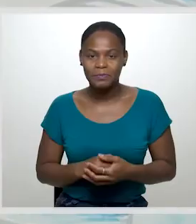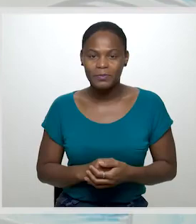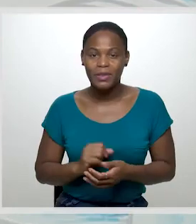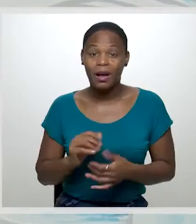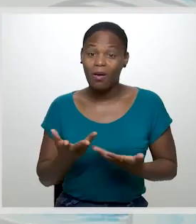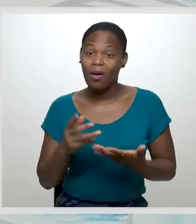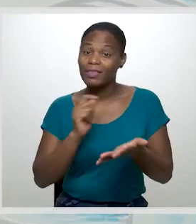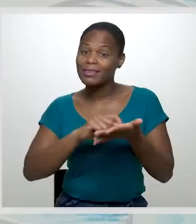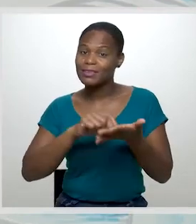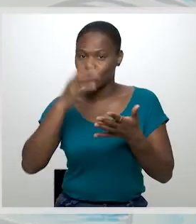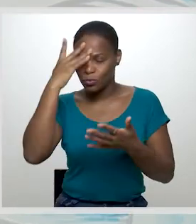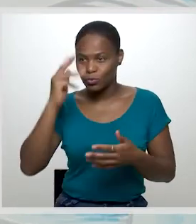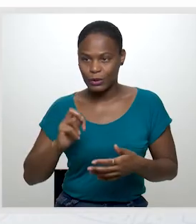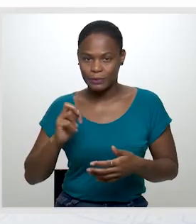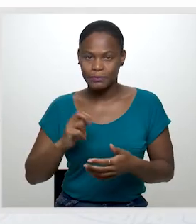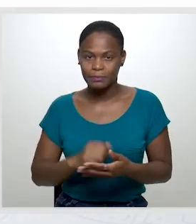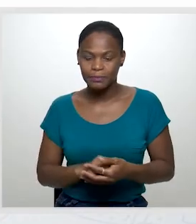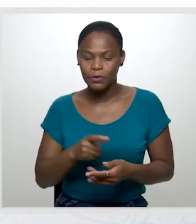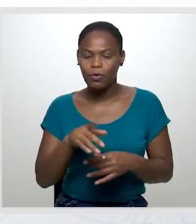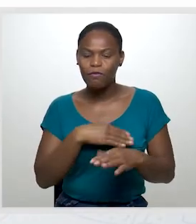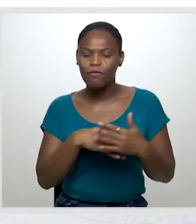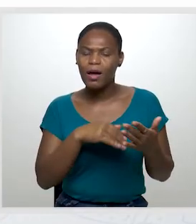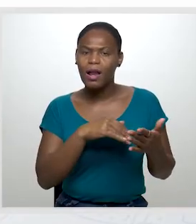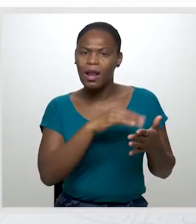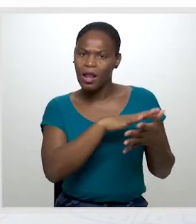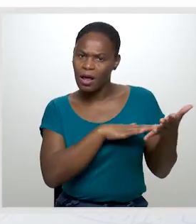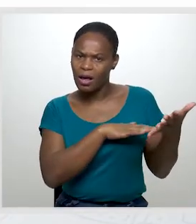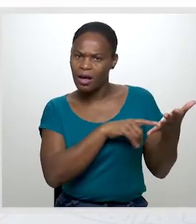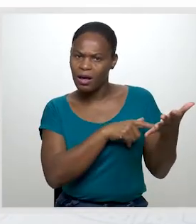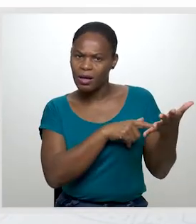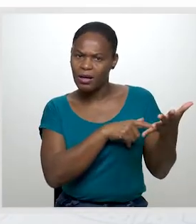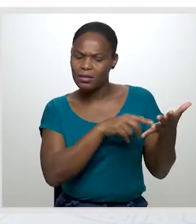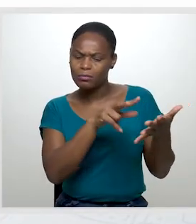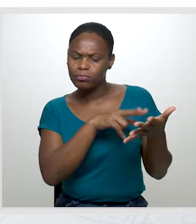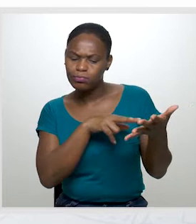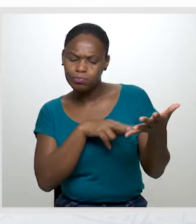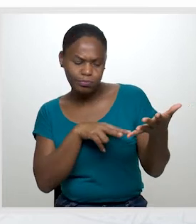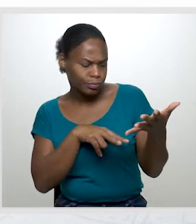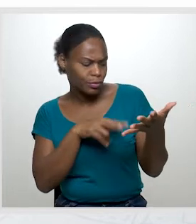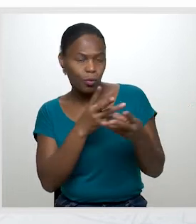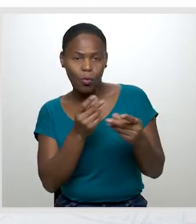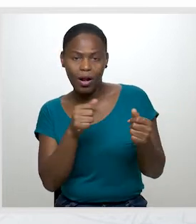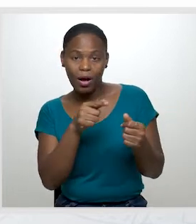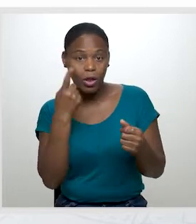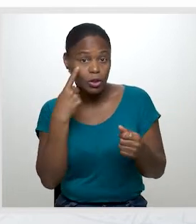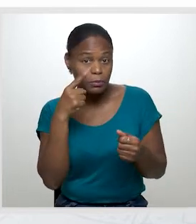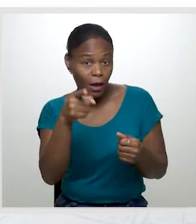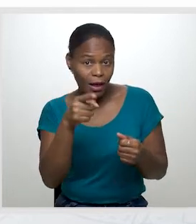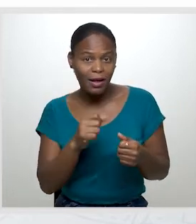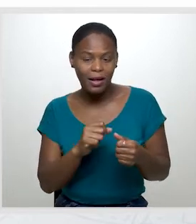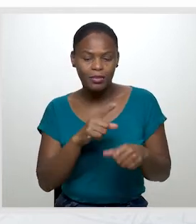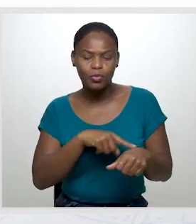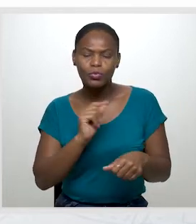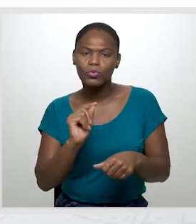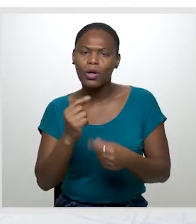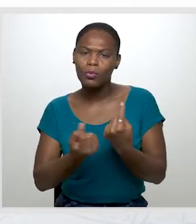au 3e exercice. Fais le test et lis les résultats. Maintenant, c'est à toi de faire le test. Je te donne